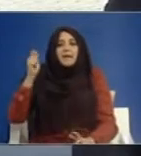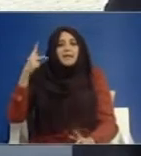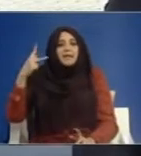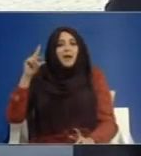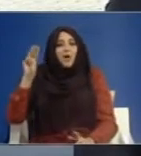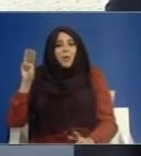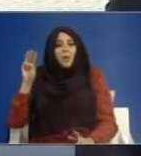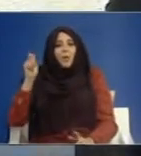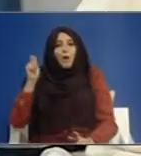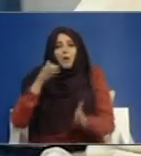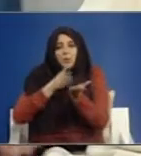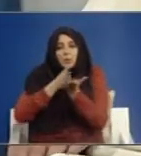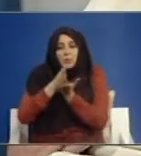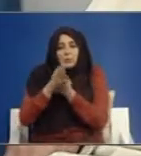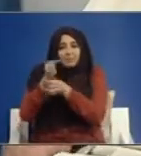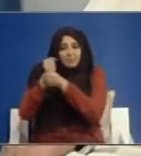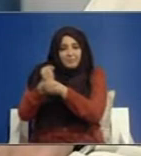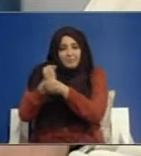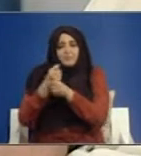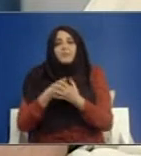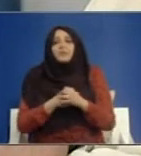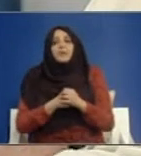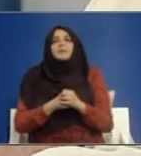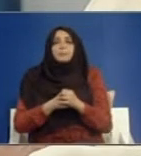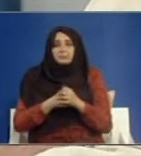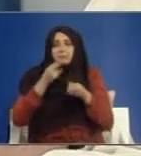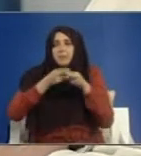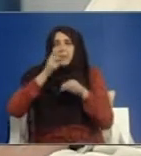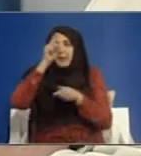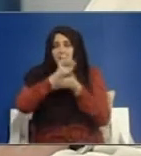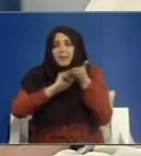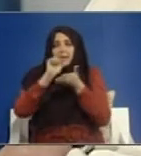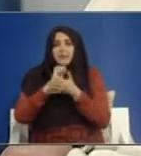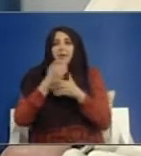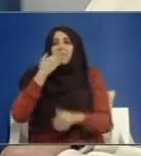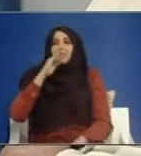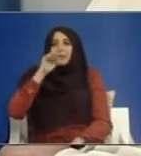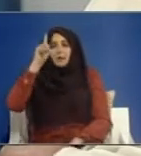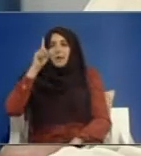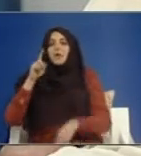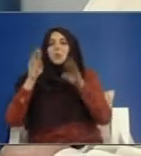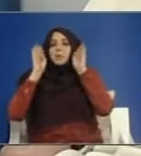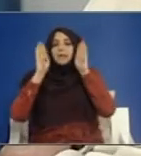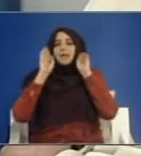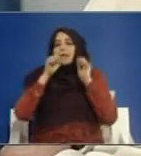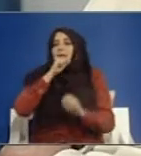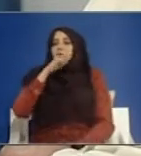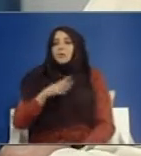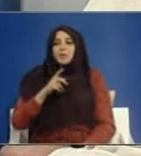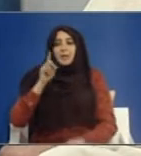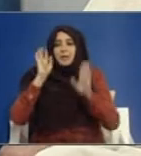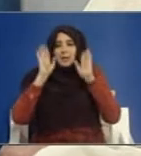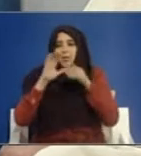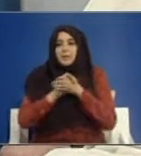الرحمن الرحيم، الحمد لله تعالى، والصلاة والسلام على رسول الله صلى الله عليه وسلم. السؤال طرح على